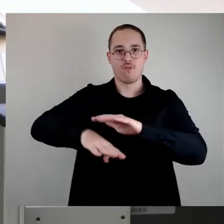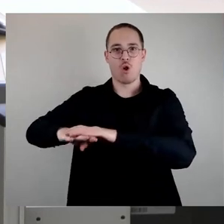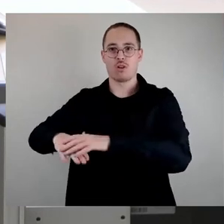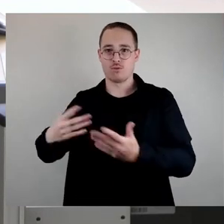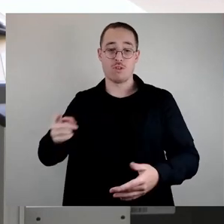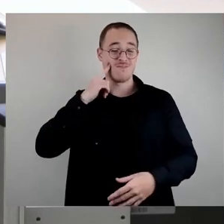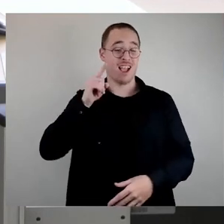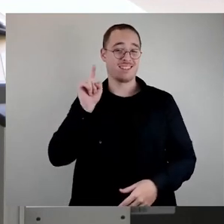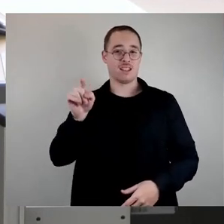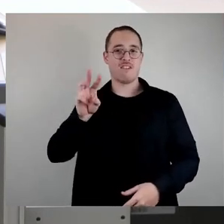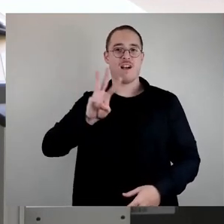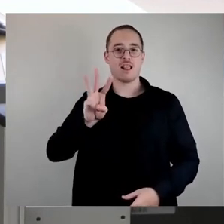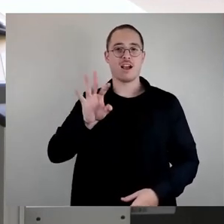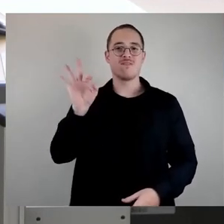größten